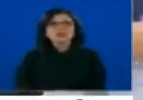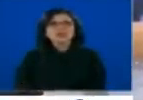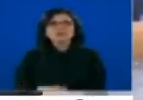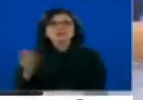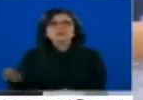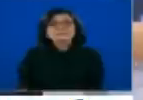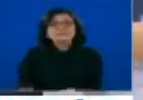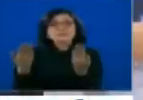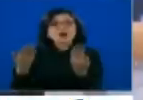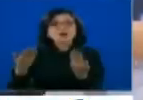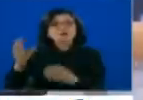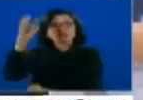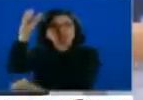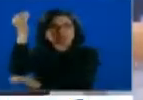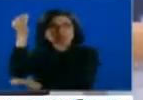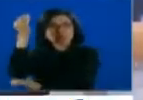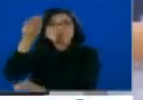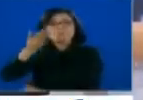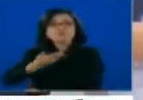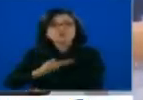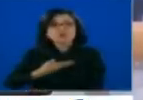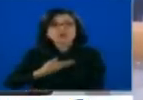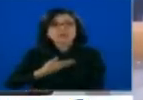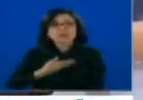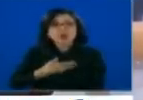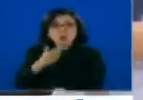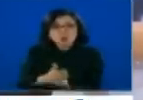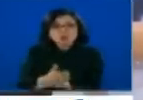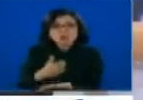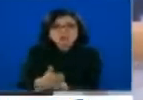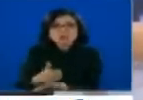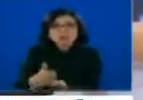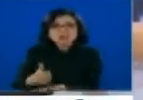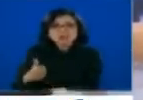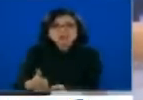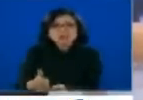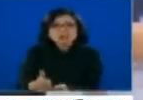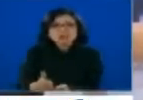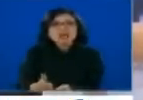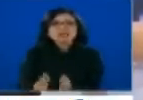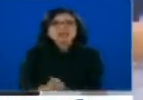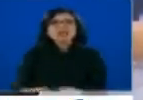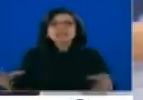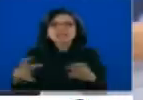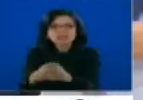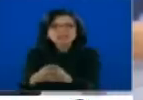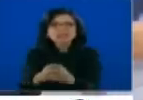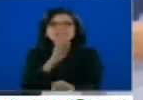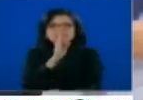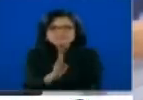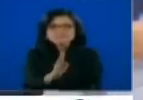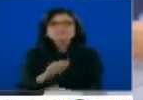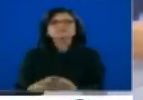ituang juga membutuhkan konsistensi dan juga integritas konsistensi